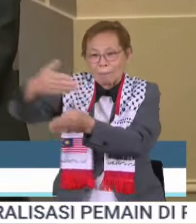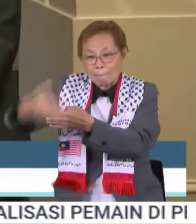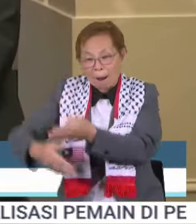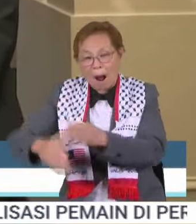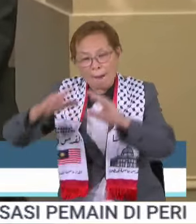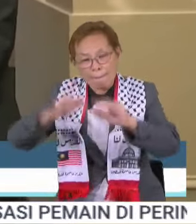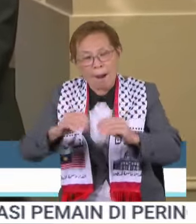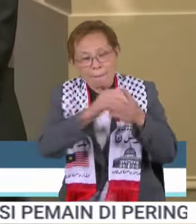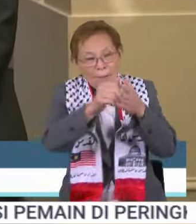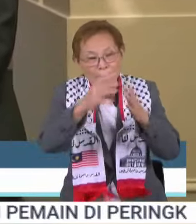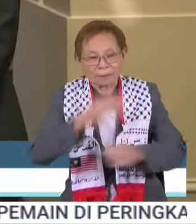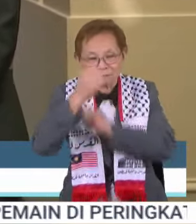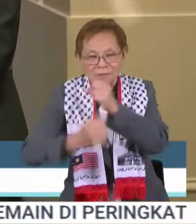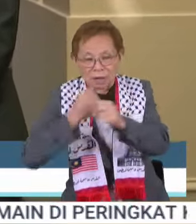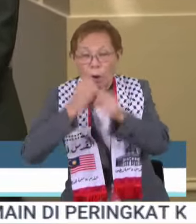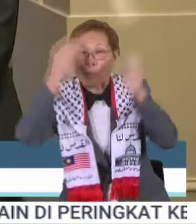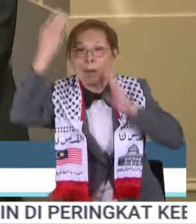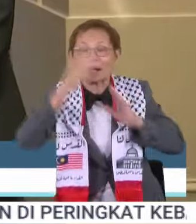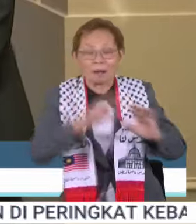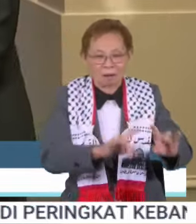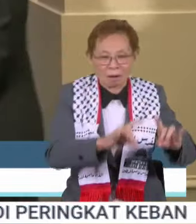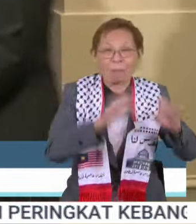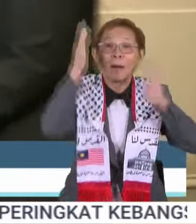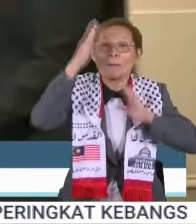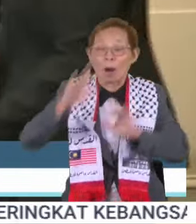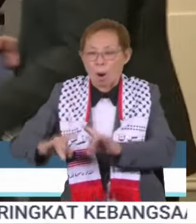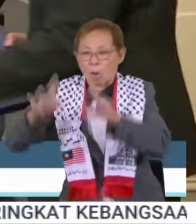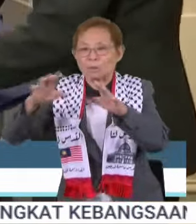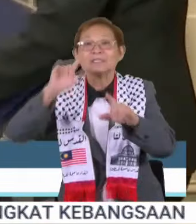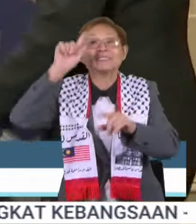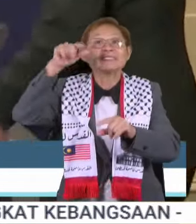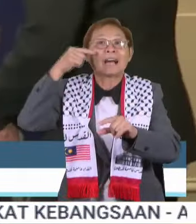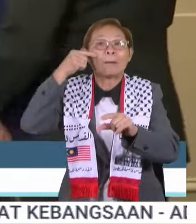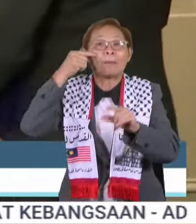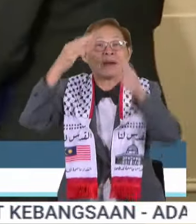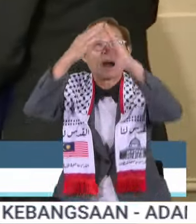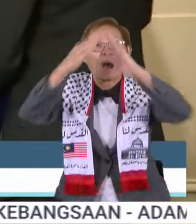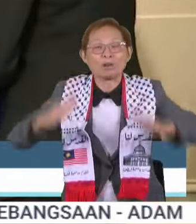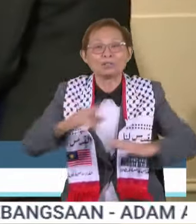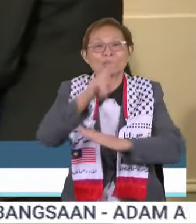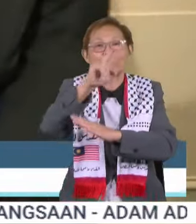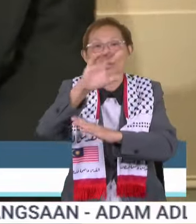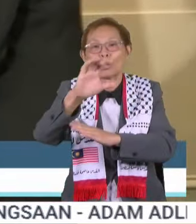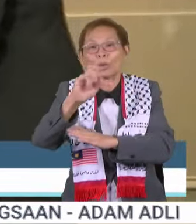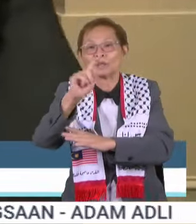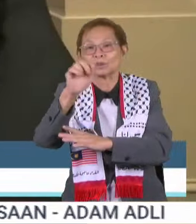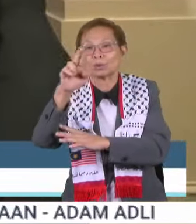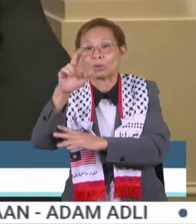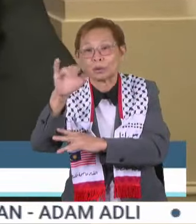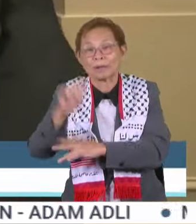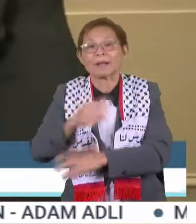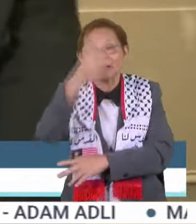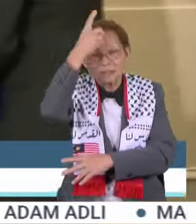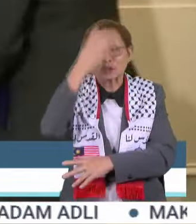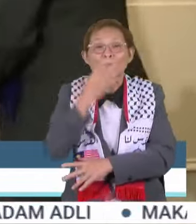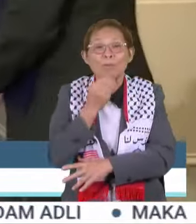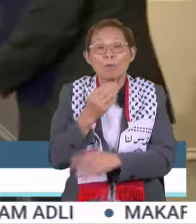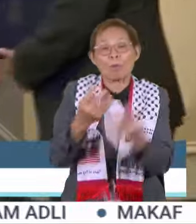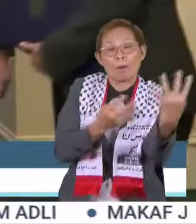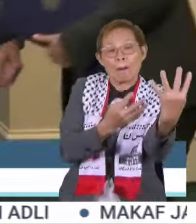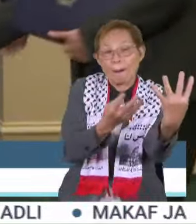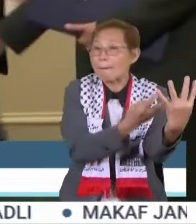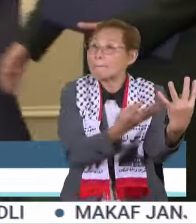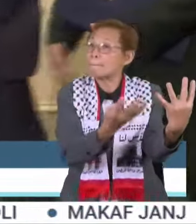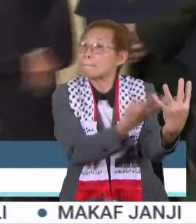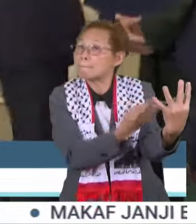mesyuarat pemimpin tahunan Malaysia-Australia di Government House, Victoria. Perdana Menteri menyifatkan keempat-empat MOU